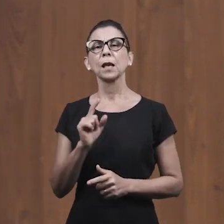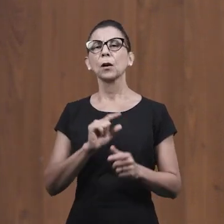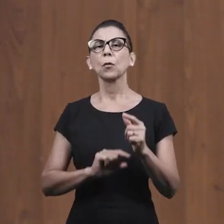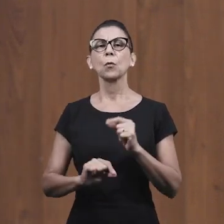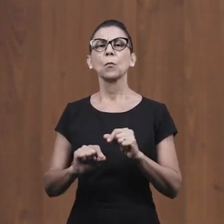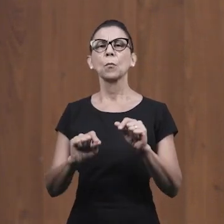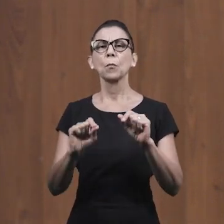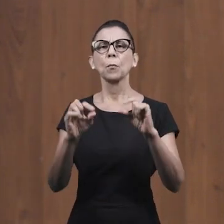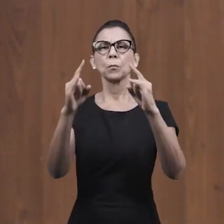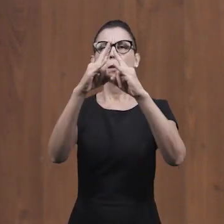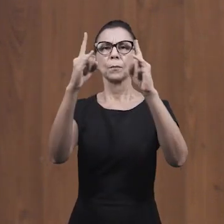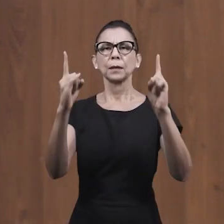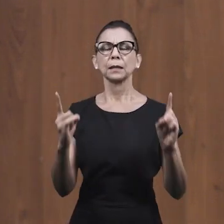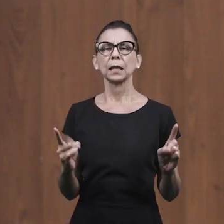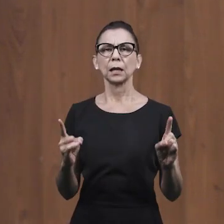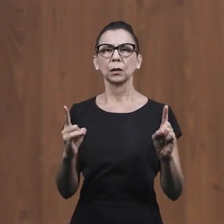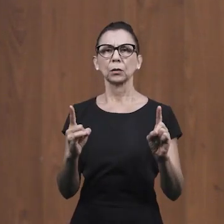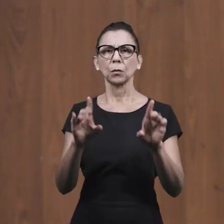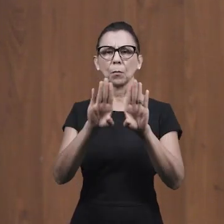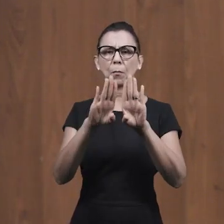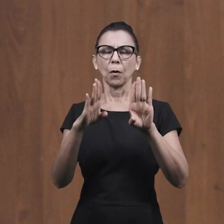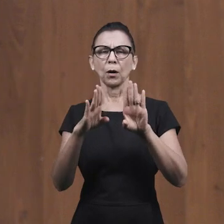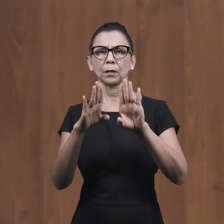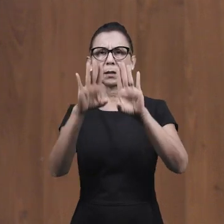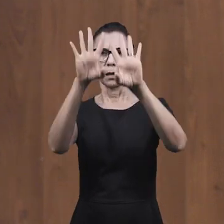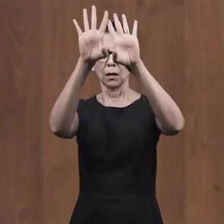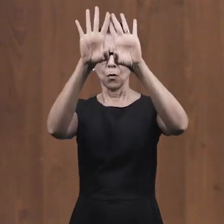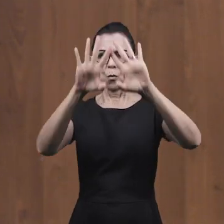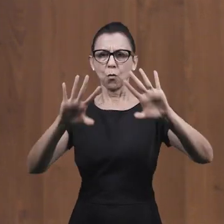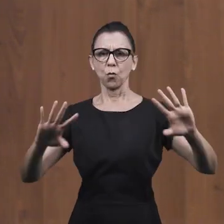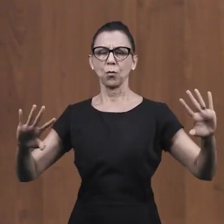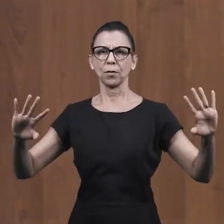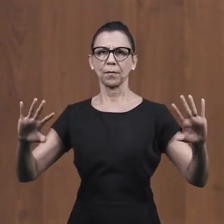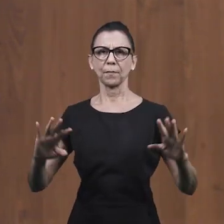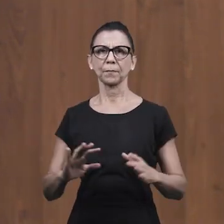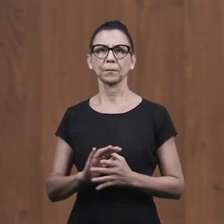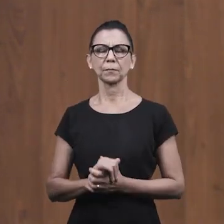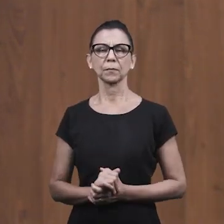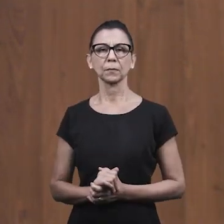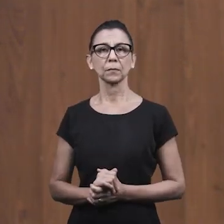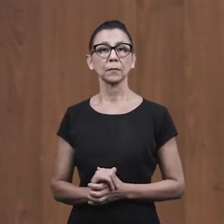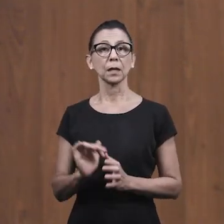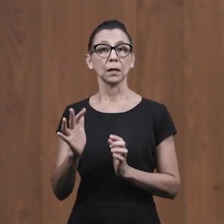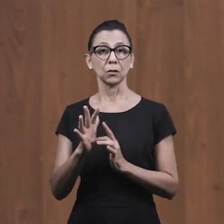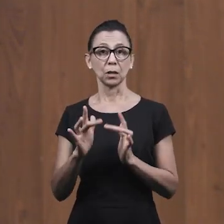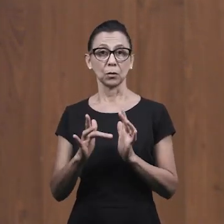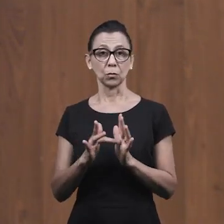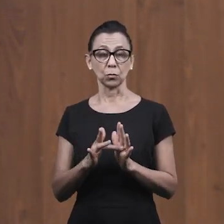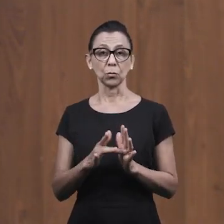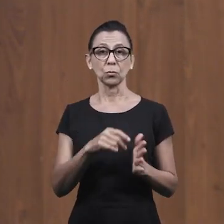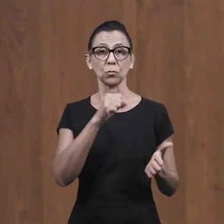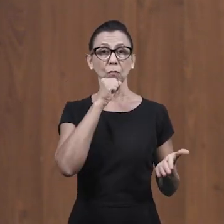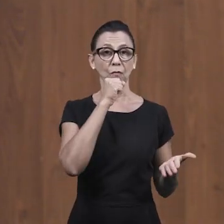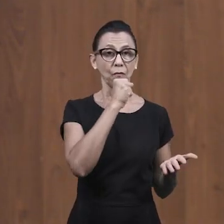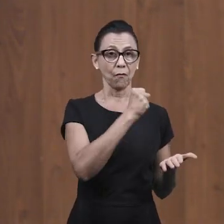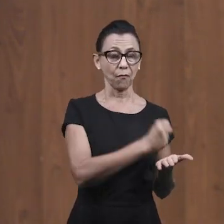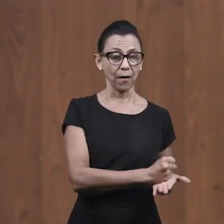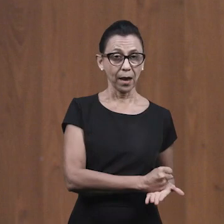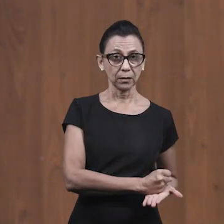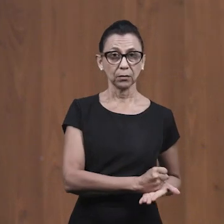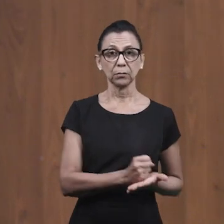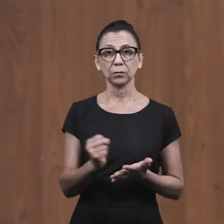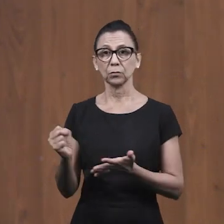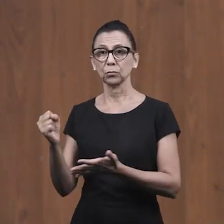savoir si Jésus, que Jésus il est présent dans toute la Bible, de Genèse à l'Apocalypse. Il est présent